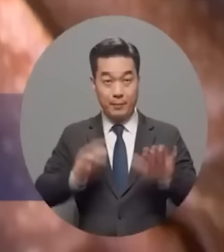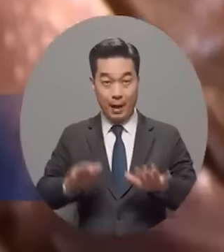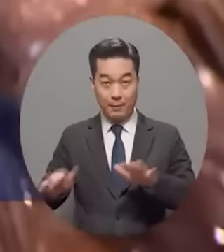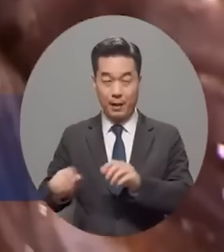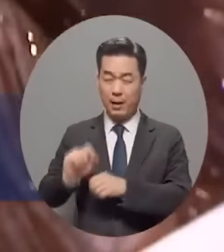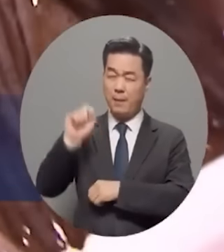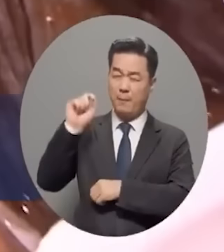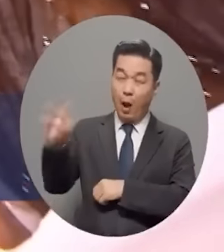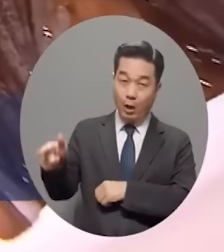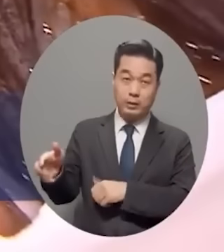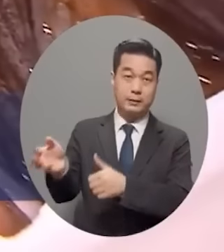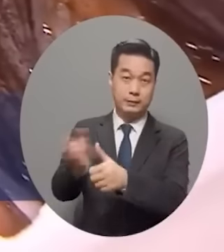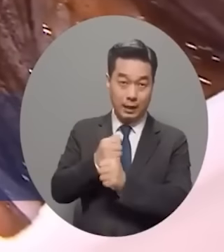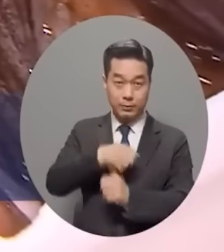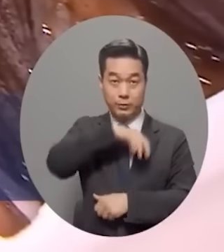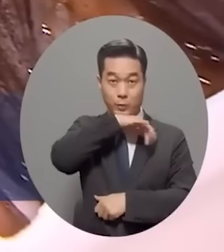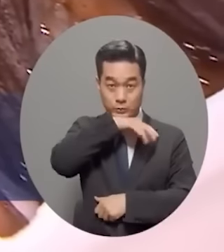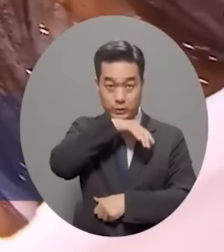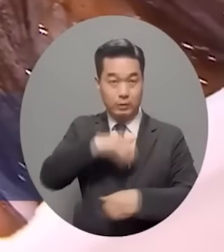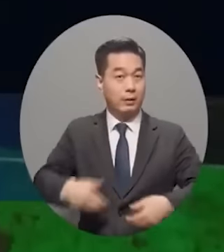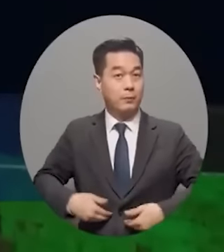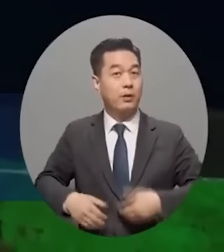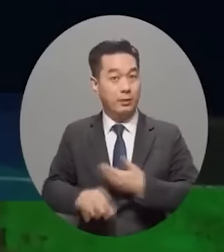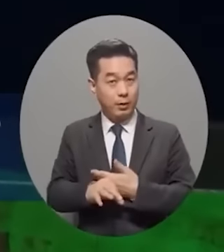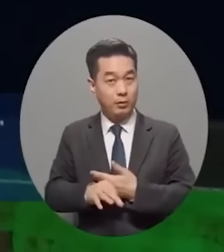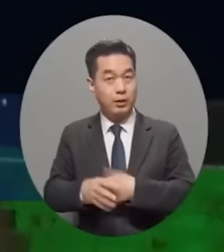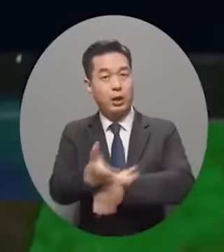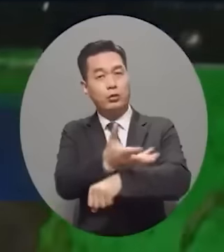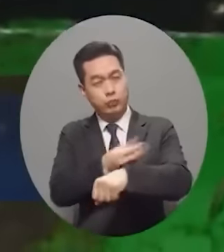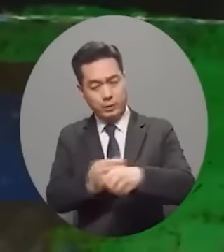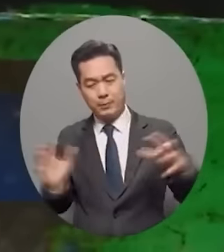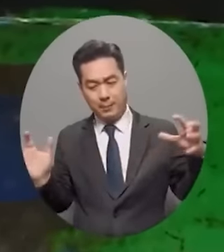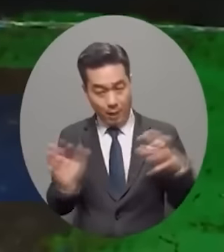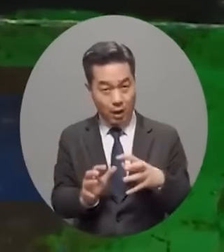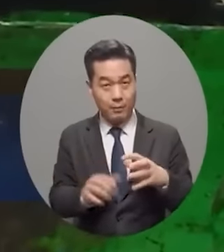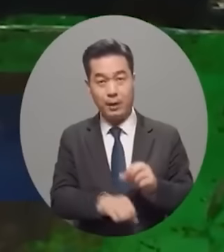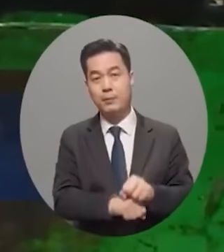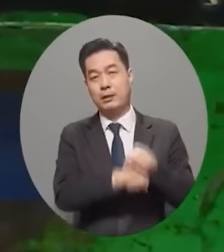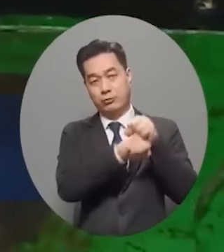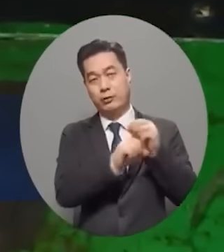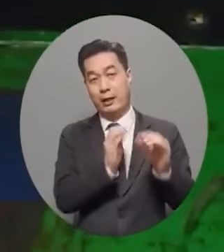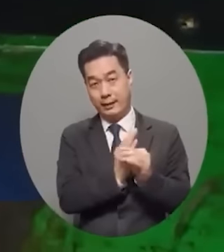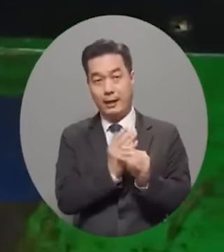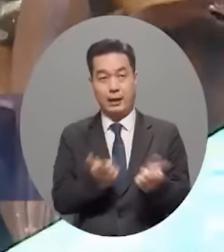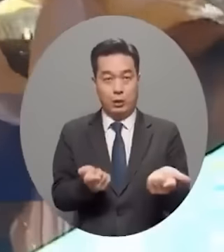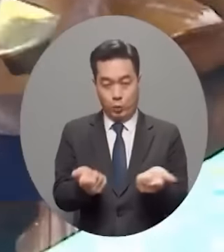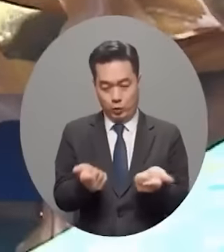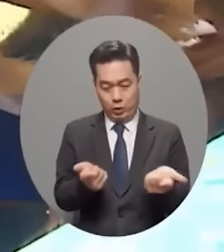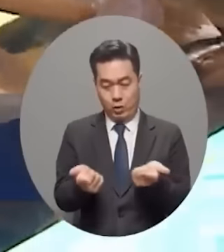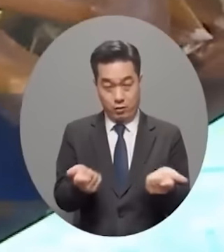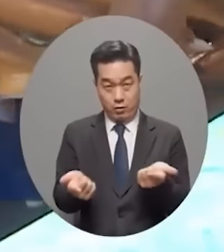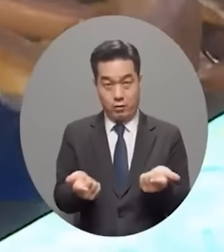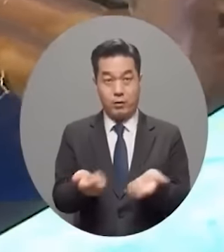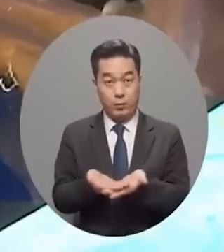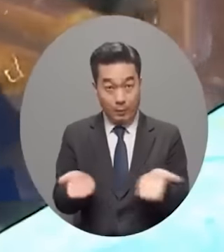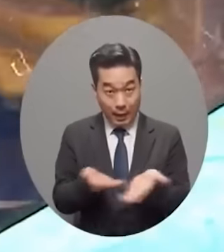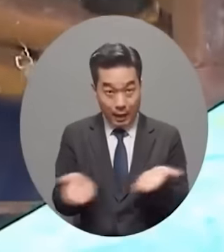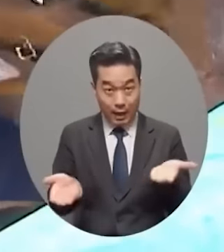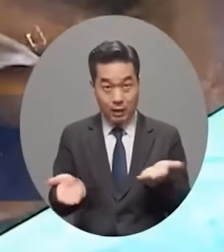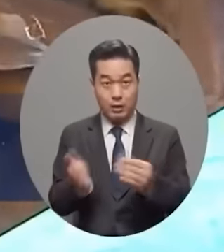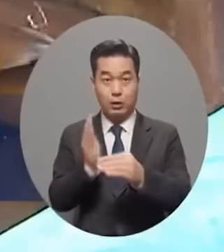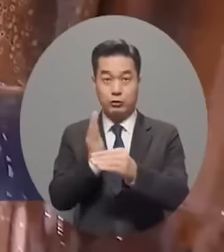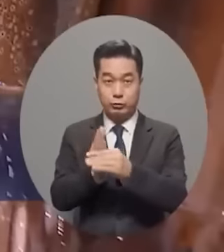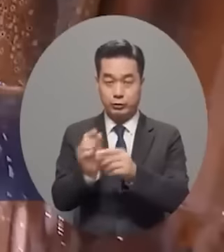어획한 물량과 더불어 필요하면 수입산까지 정부가 비축해서 국민들께 저렴하게 공급하고